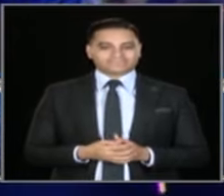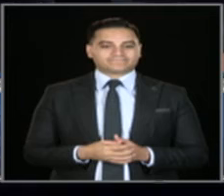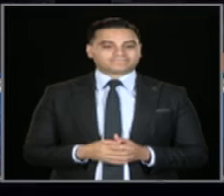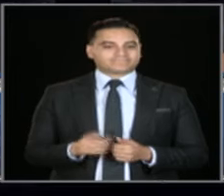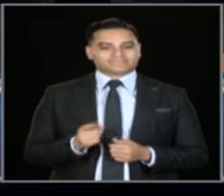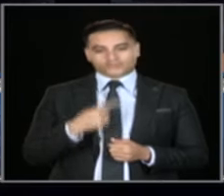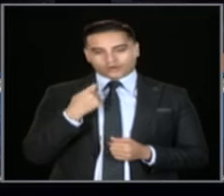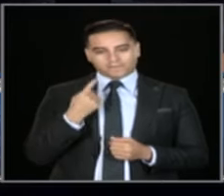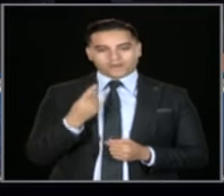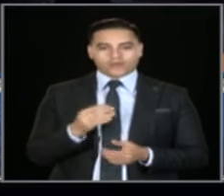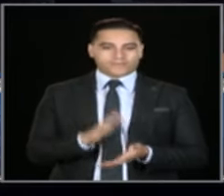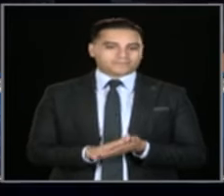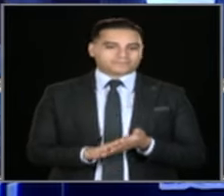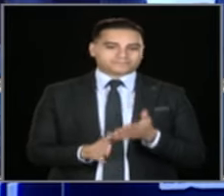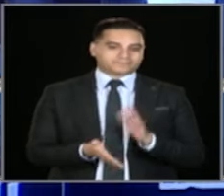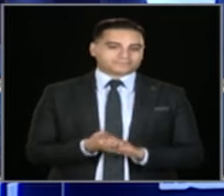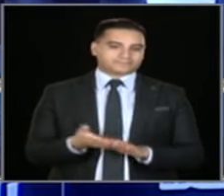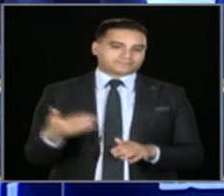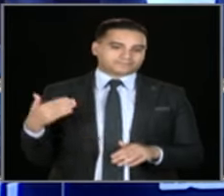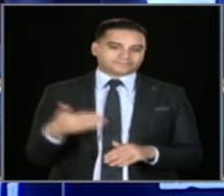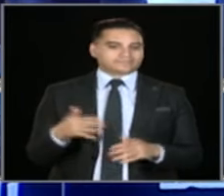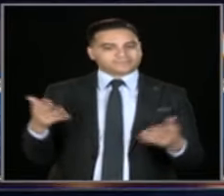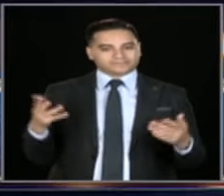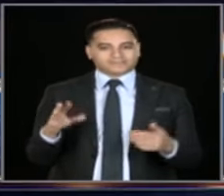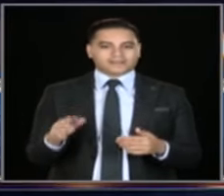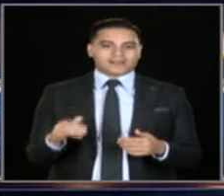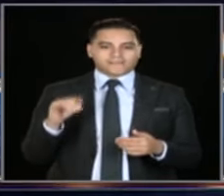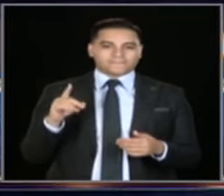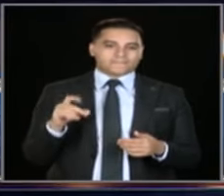مش هقول ولا معلومة بقى خلاص. هامبورغ. هامبورغ